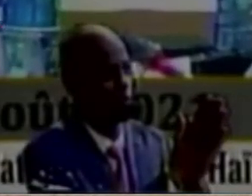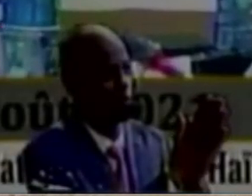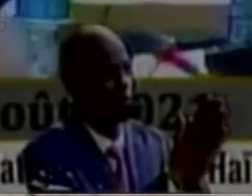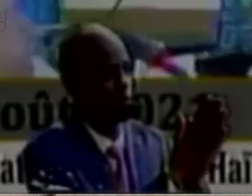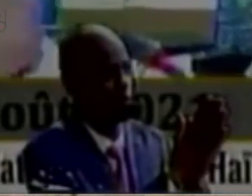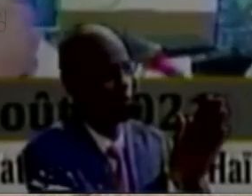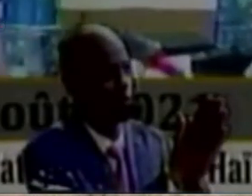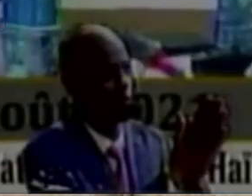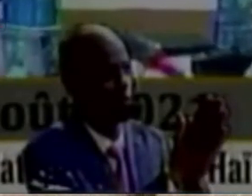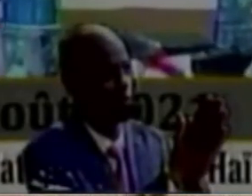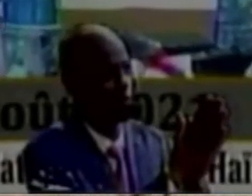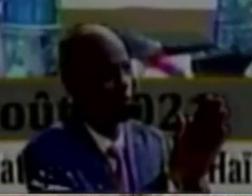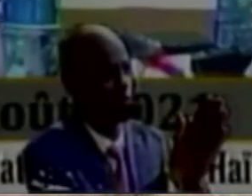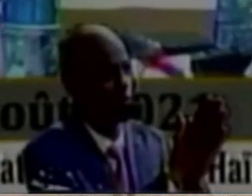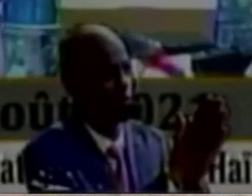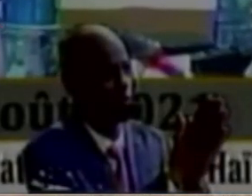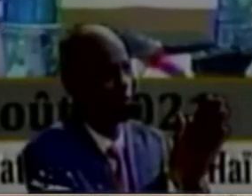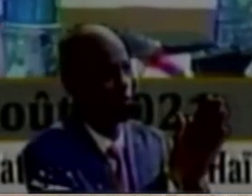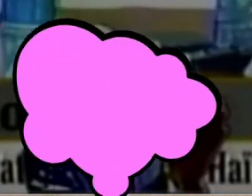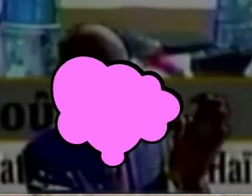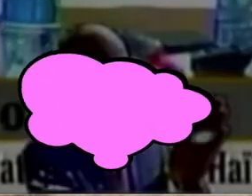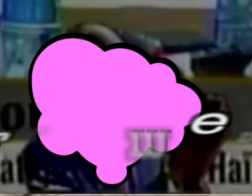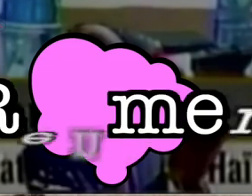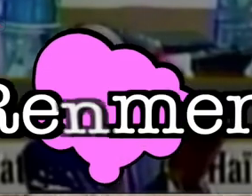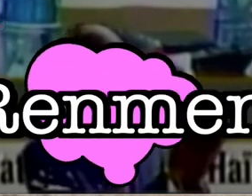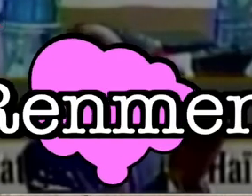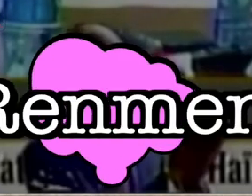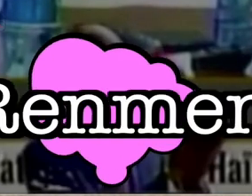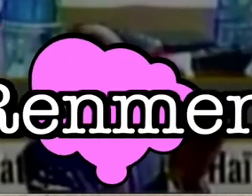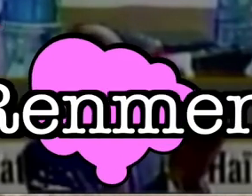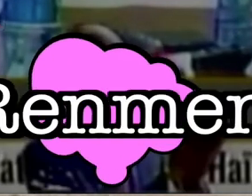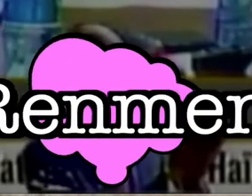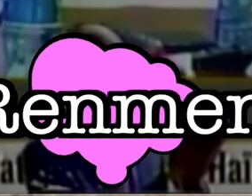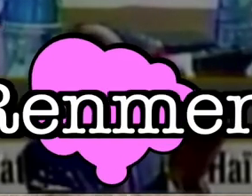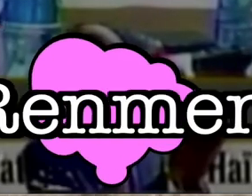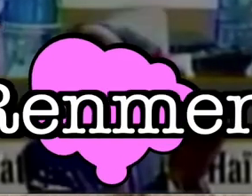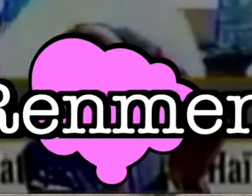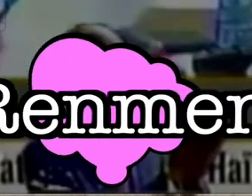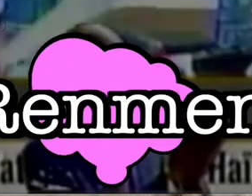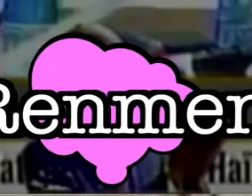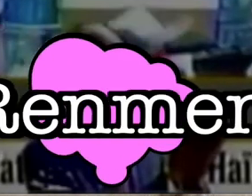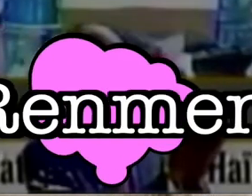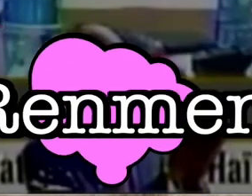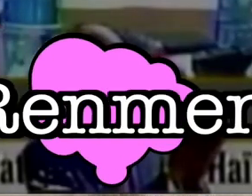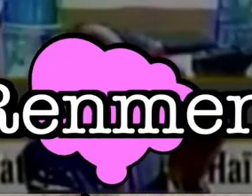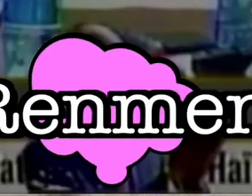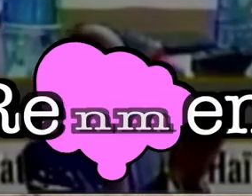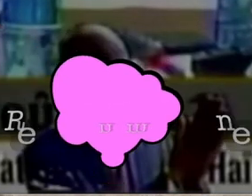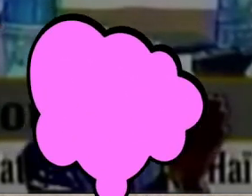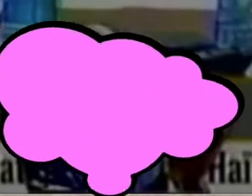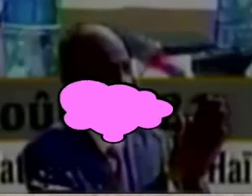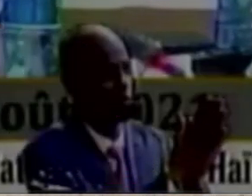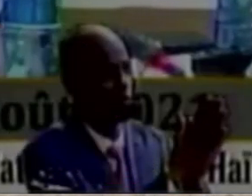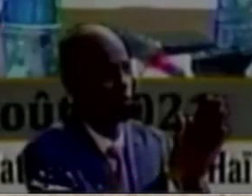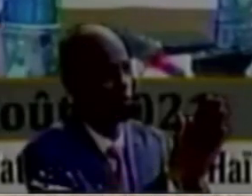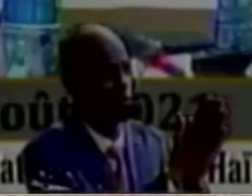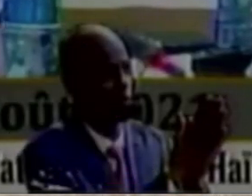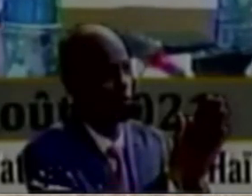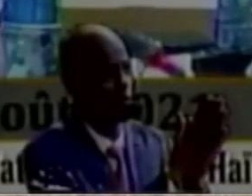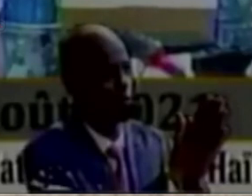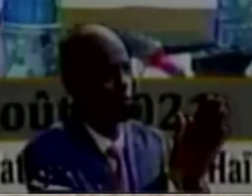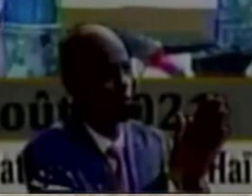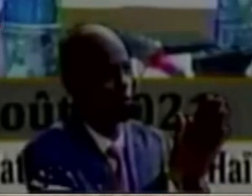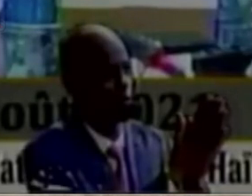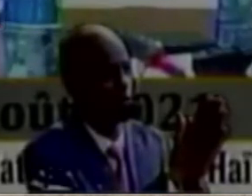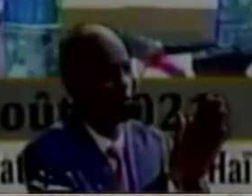notre appui et engagement total dans cette phase de reconstruction. Le 21 août, 7 jours